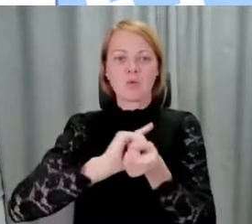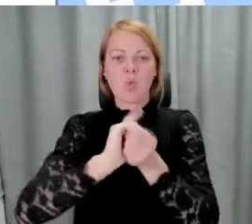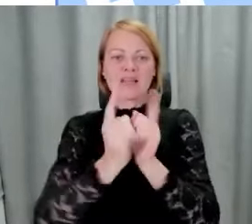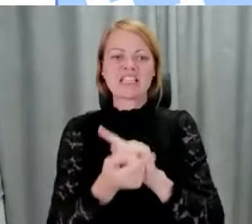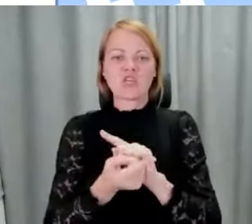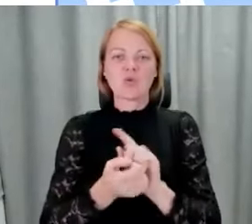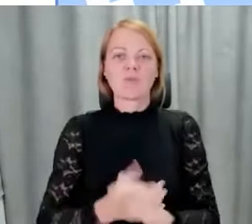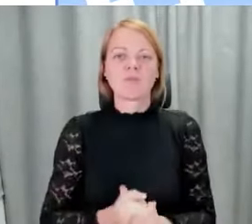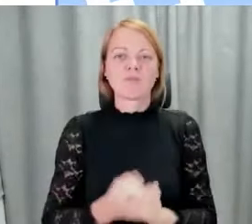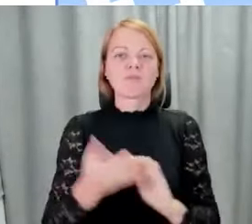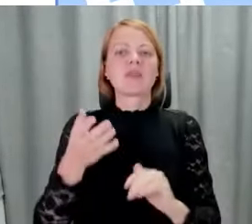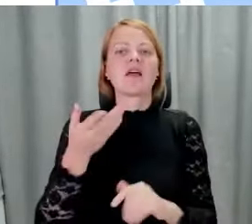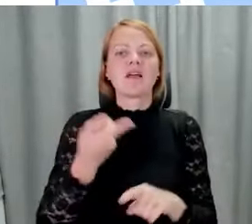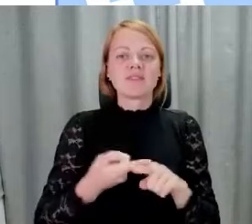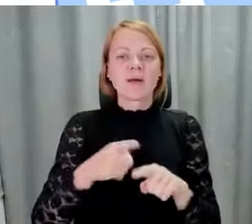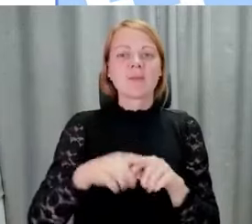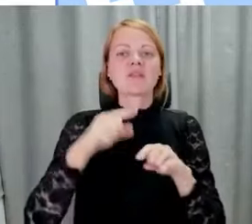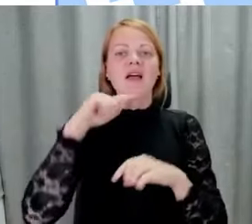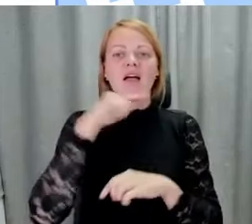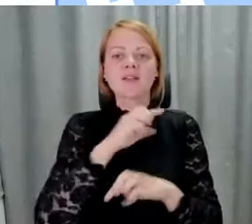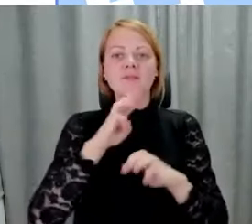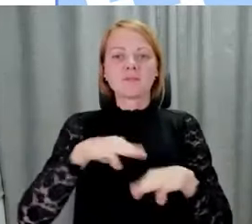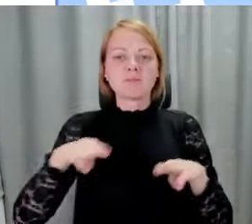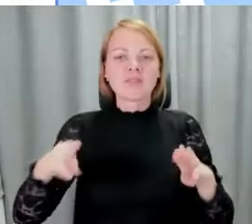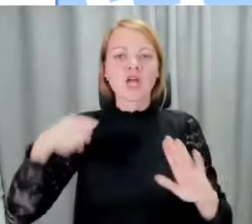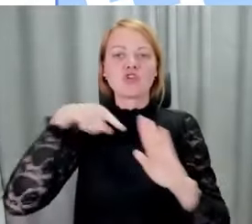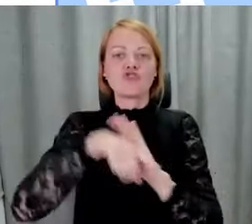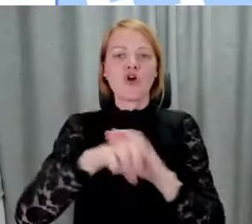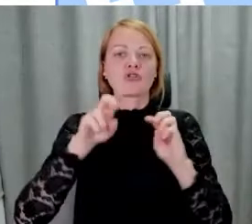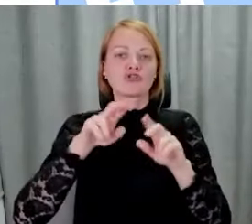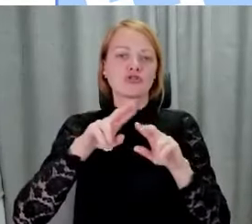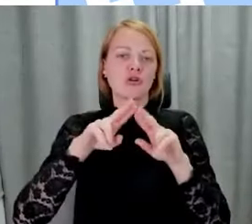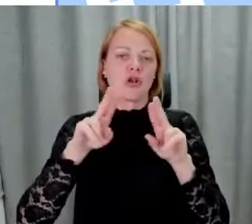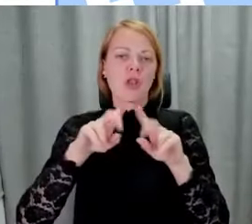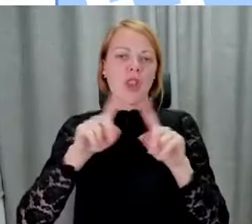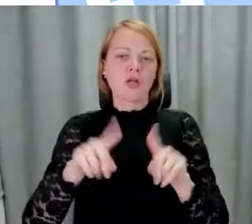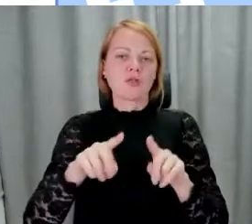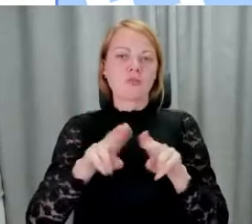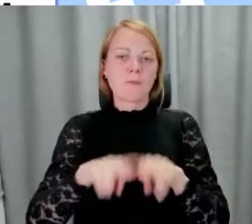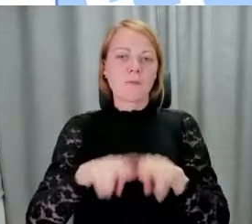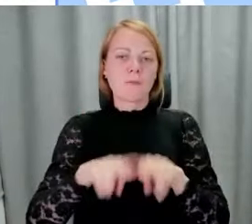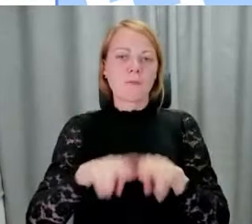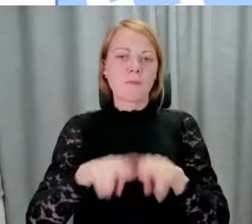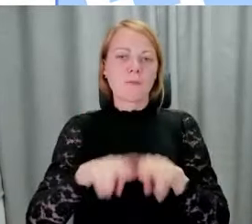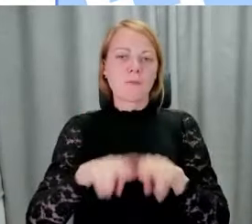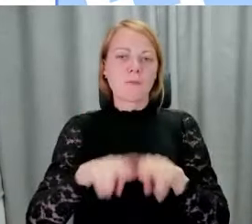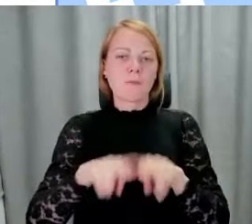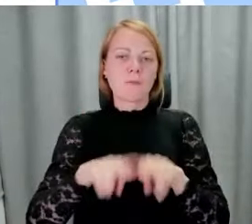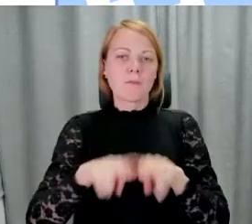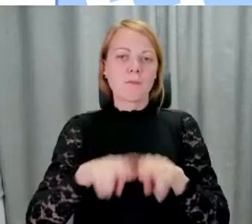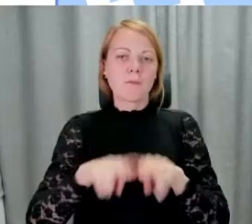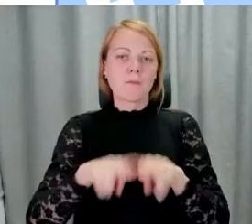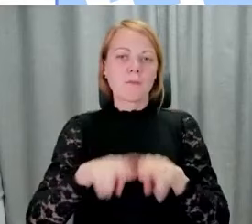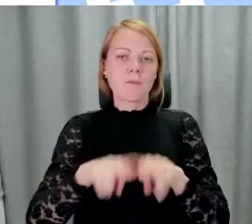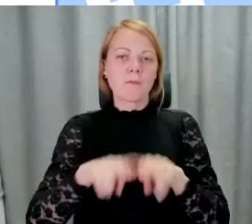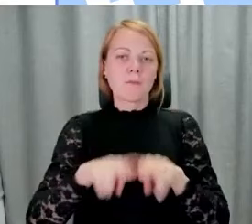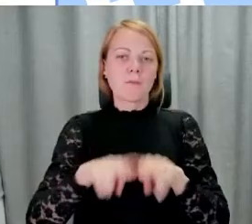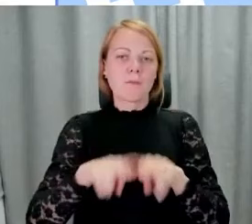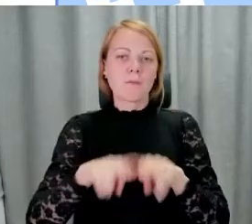no mūsu ekonomikas ministrijas likums, tas ir iekšlietu ministrijas pārvaldība aizstošs likums, bet šīs likums mums pasaka,